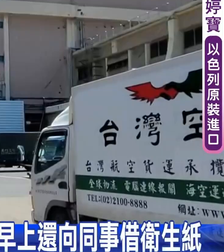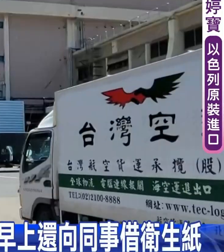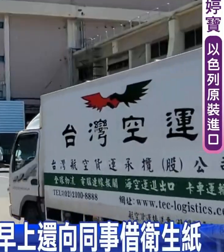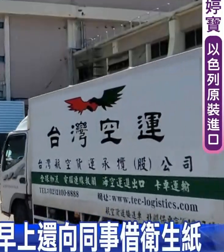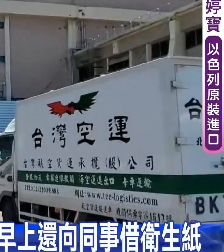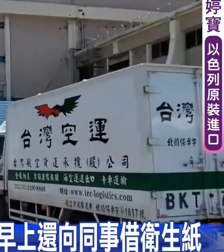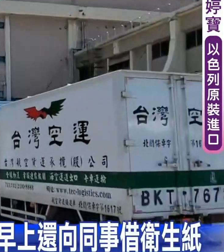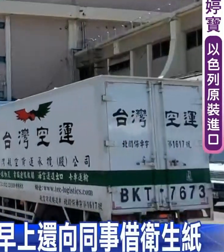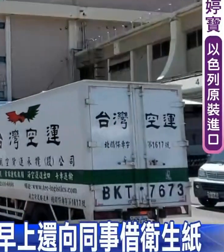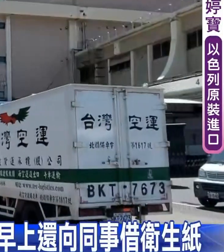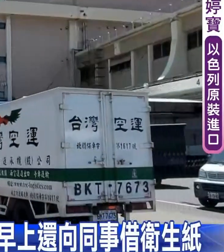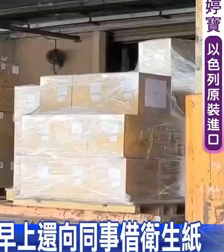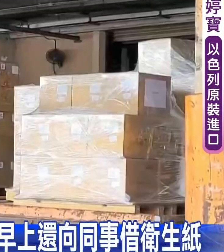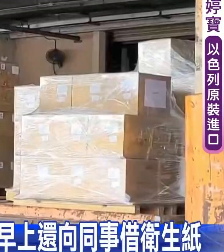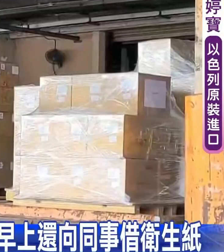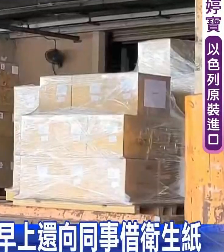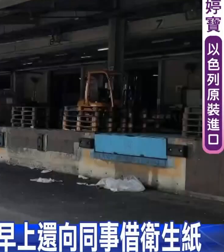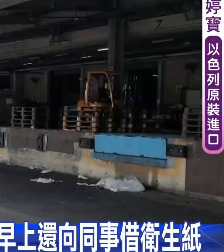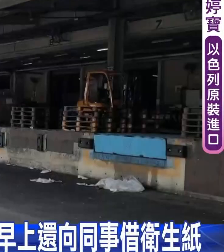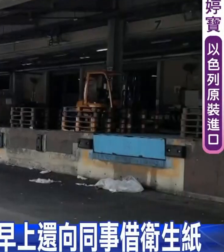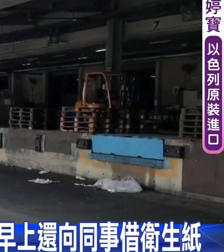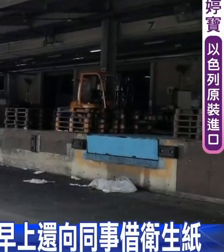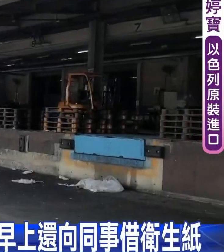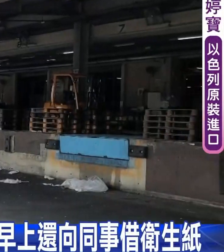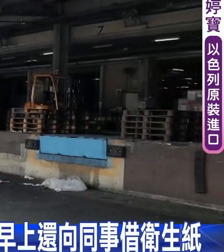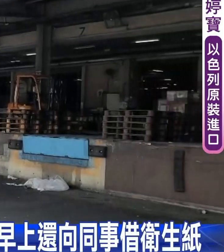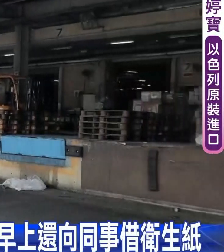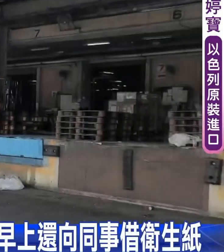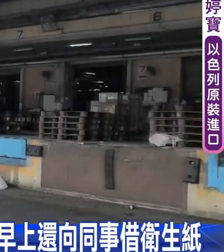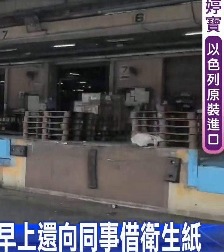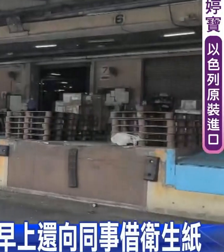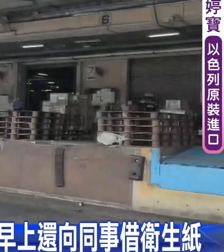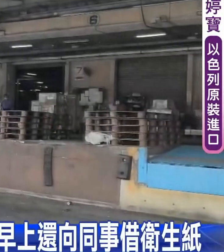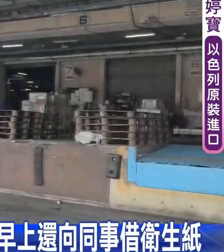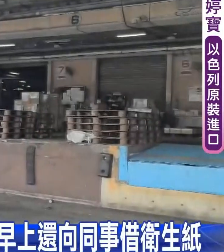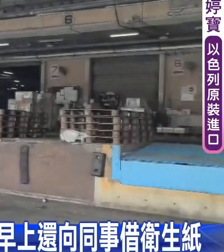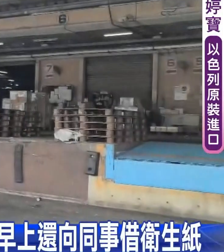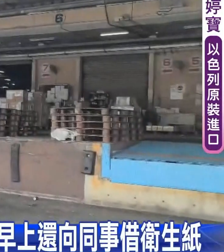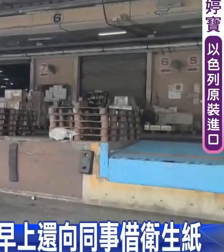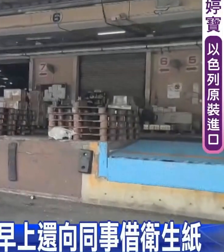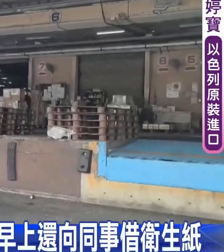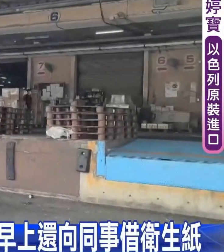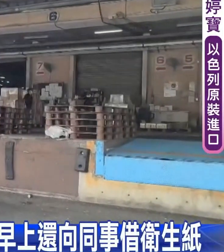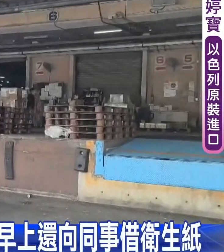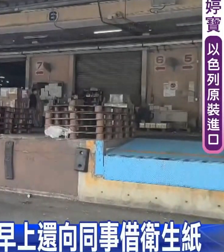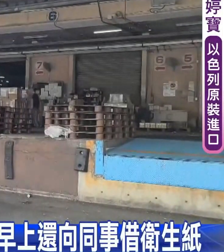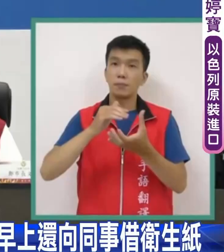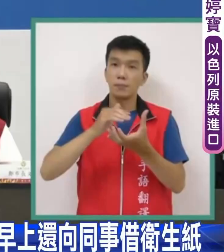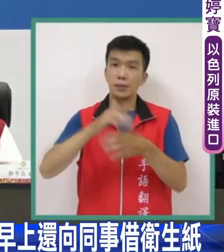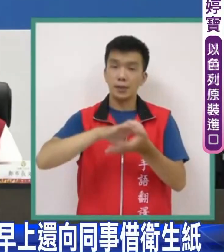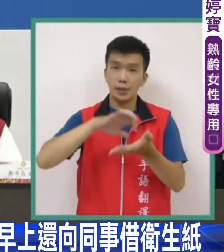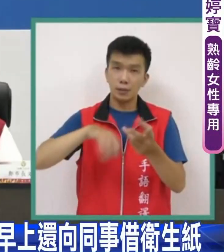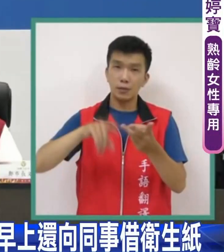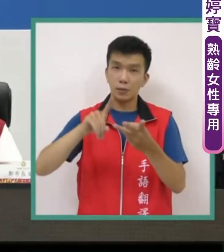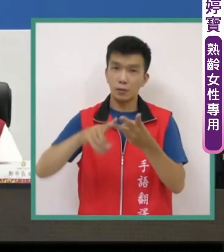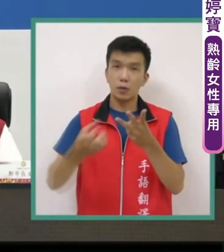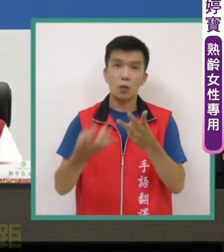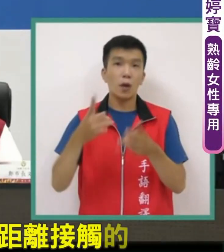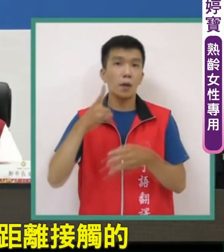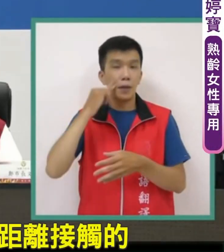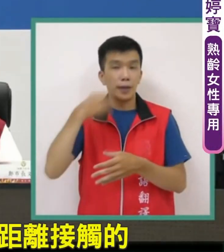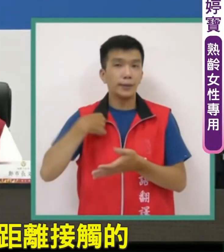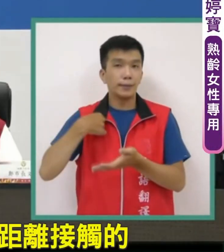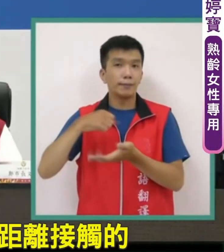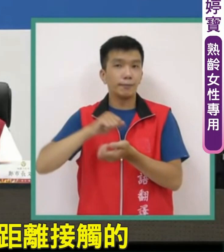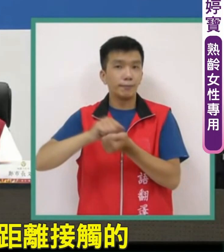确诊员工足迹意料出炉，除了工作场域，还去过桃园的重新皮鞋医院以及花妈洗濯馆。 那这两个足迹的近